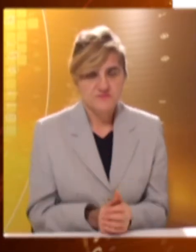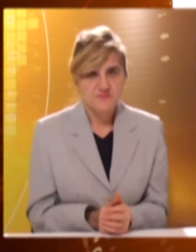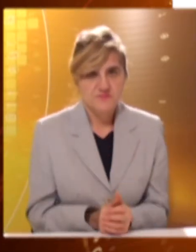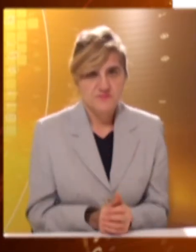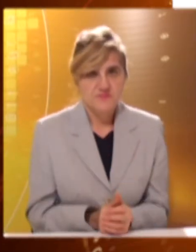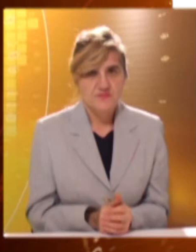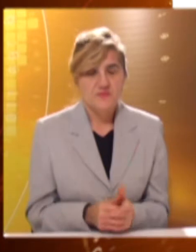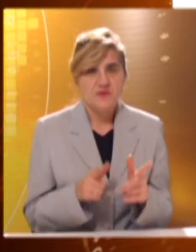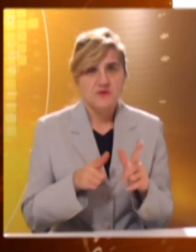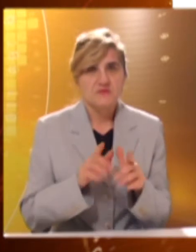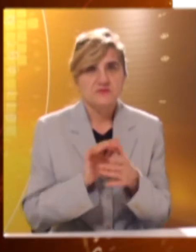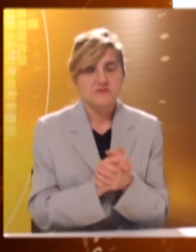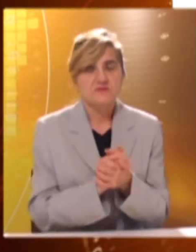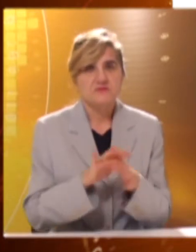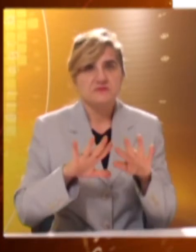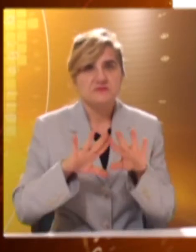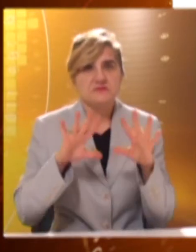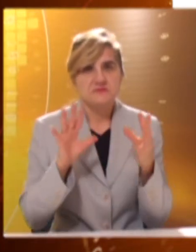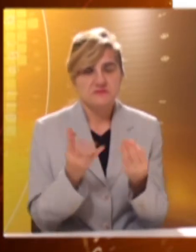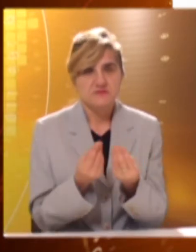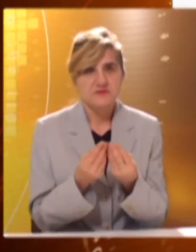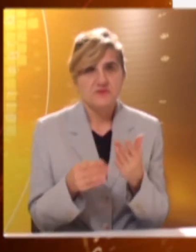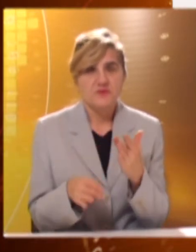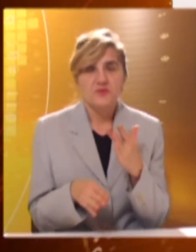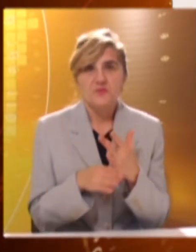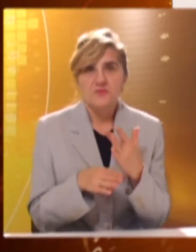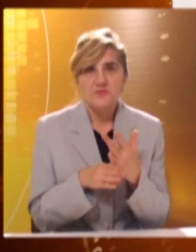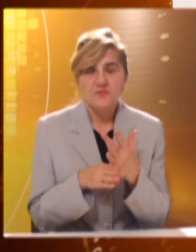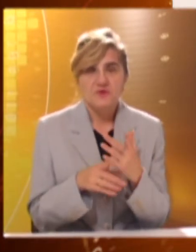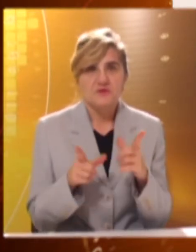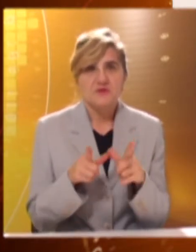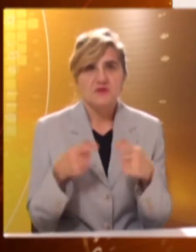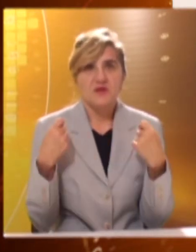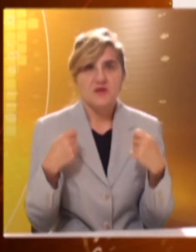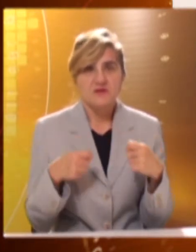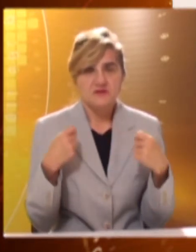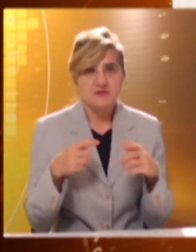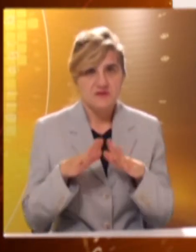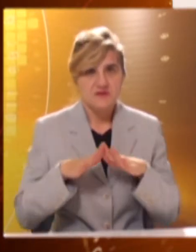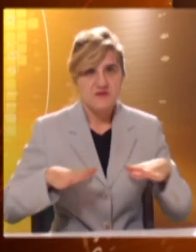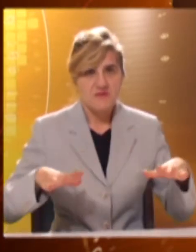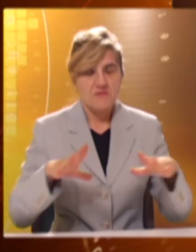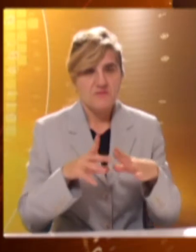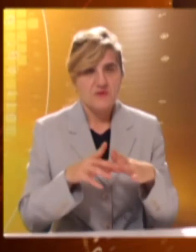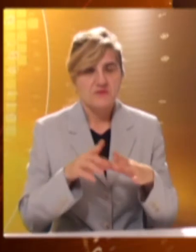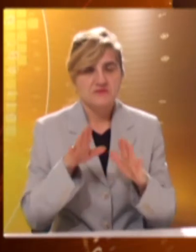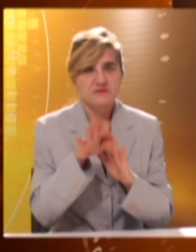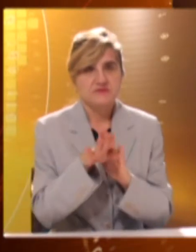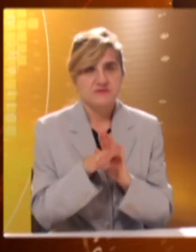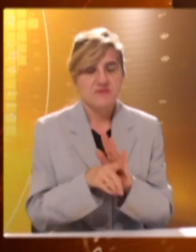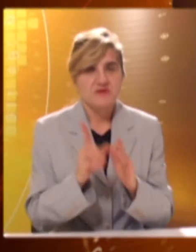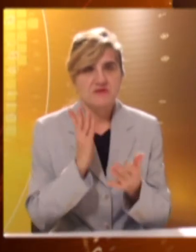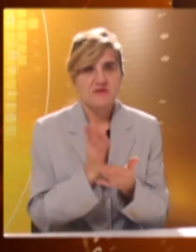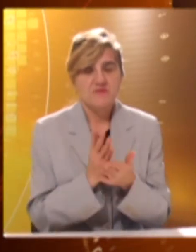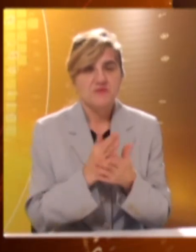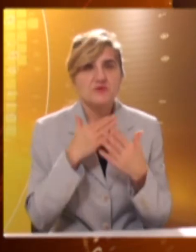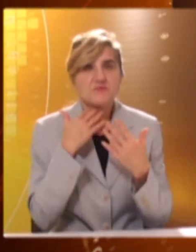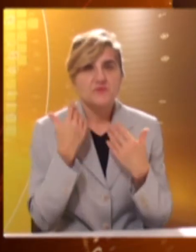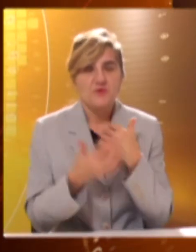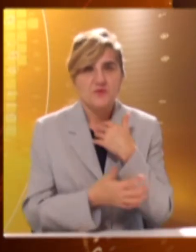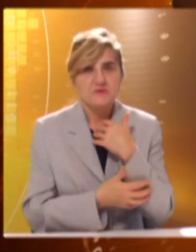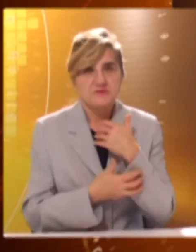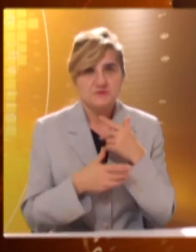Infosesija je organizovana u saradnji sa Savremenom galerijom uz podršku Balkanskog fonda za demokratiju i tima za socijalno uključivanje i smanjenje siromaštva Vlade